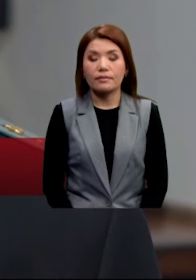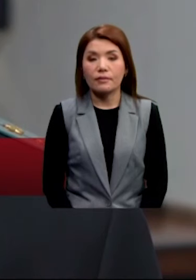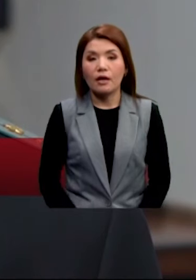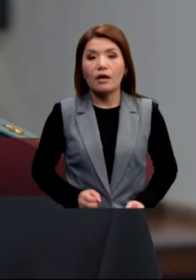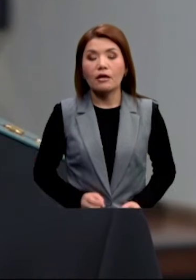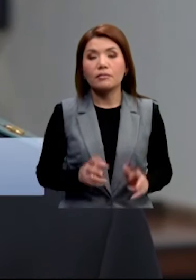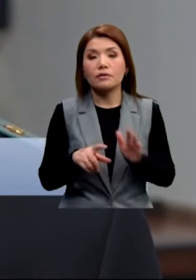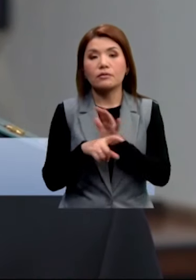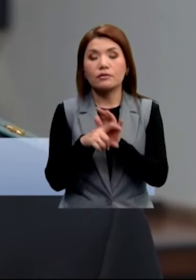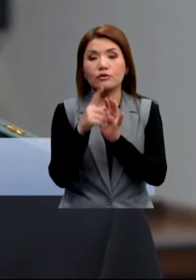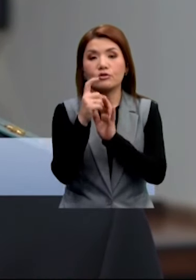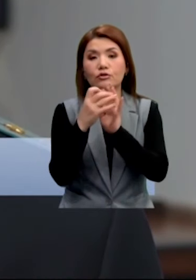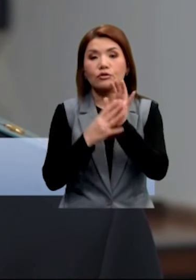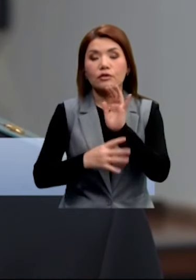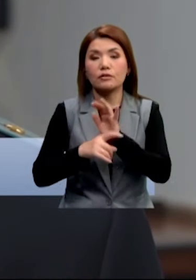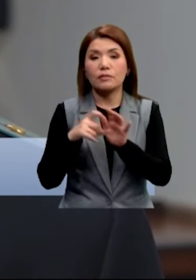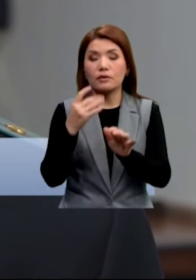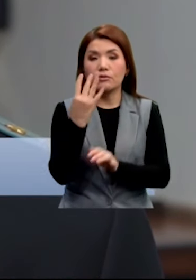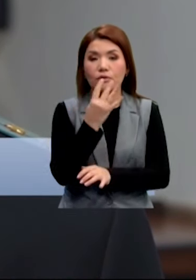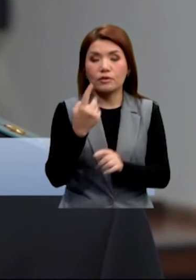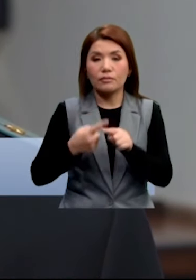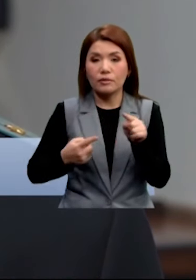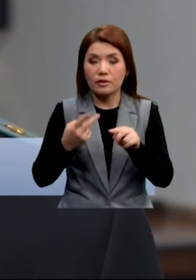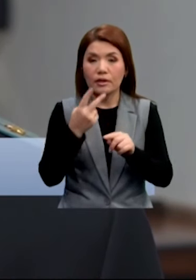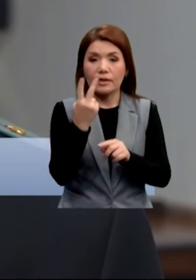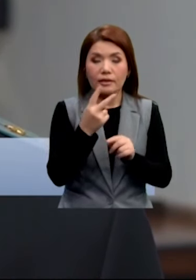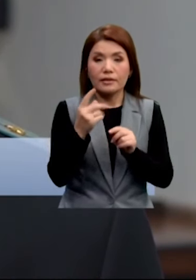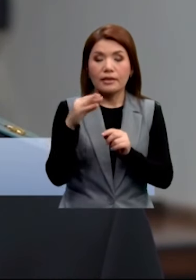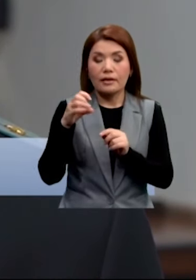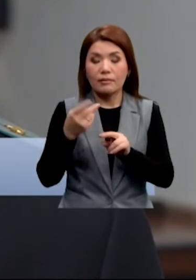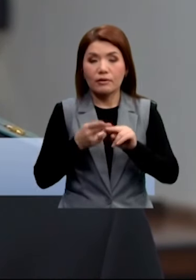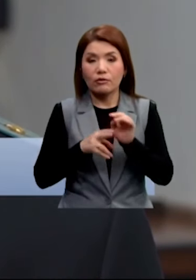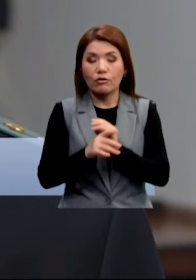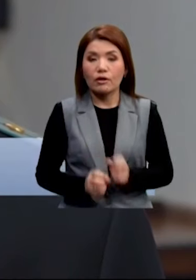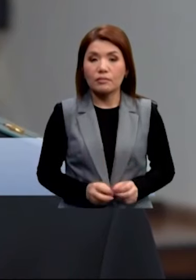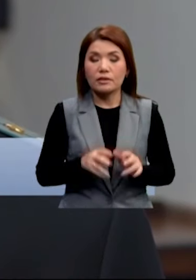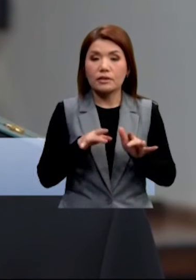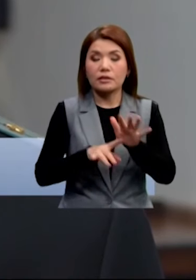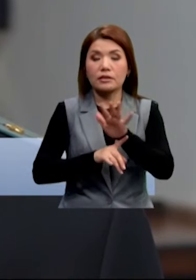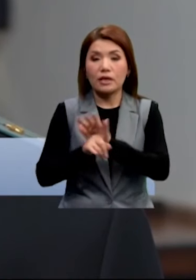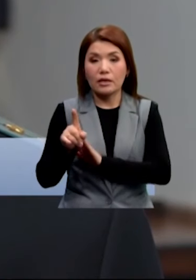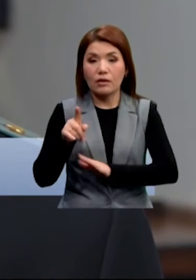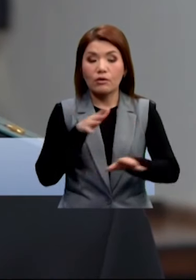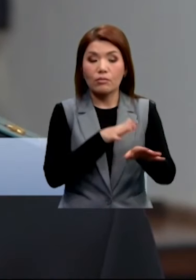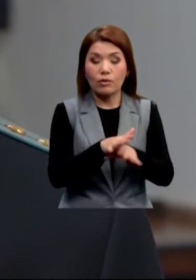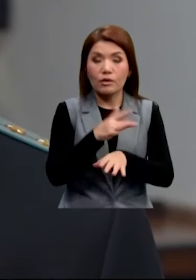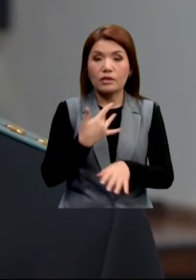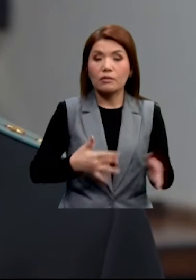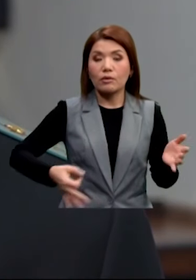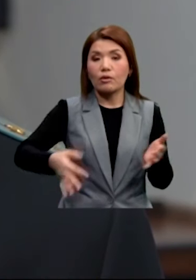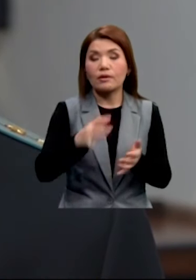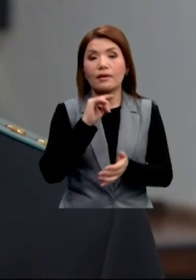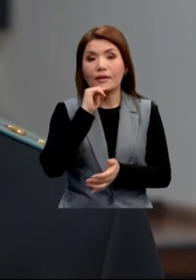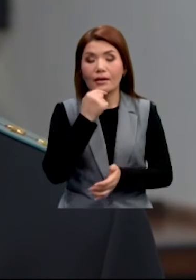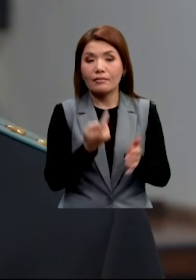Кылмыштык кодексинин 190-бабы 4-чү бөлүгү 2-чү тармагы менен кылмыштык иш козголуп, аны жүзөгө ашыруу Жамбыл облусунун